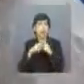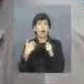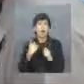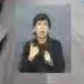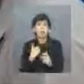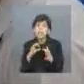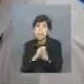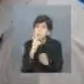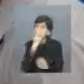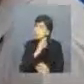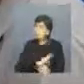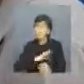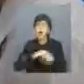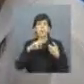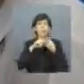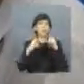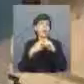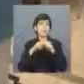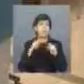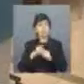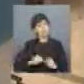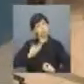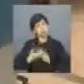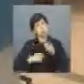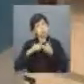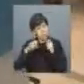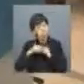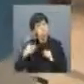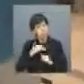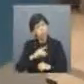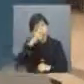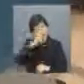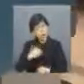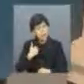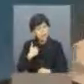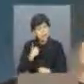นการสะท้อนให้เห็นถึงปัญหาเสรีภาพในการแสดงความคิดเห็นในประเทศไทยขณะนี้ค่ะ